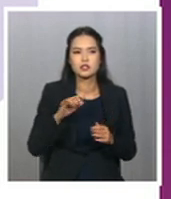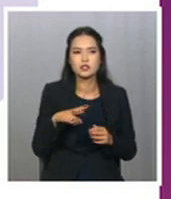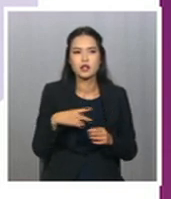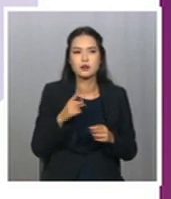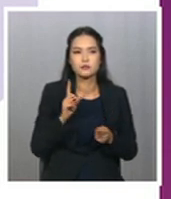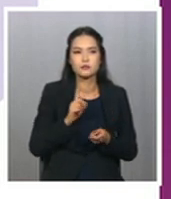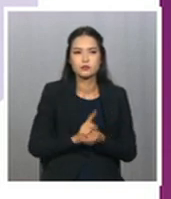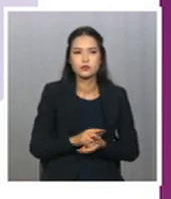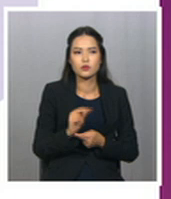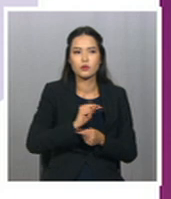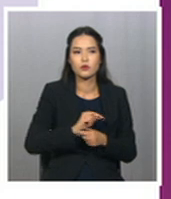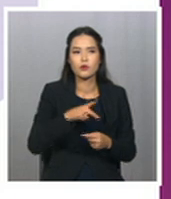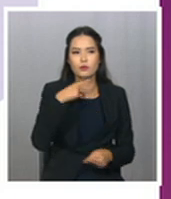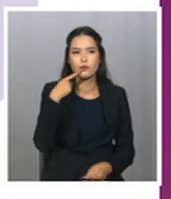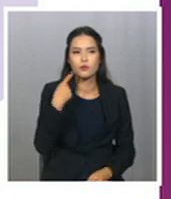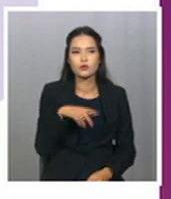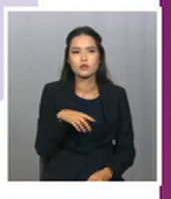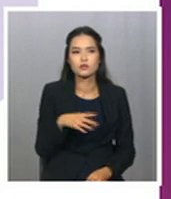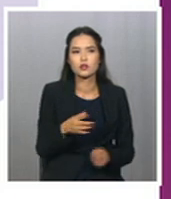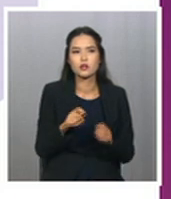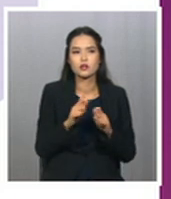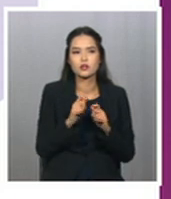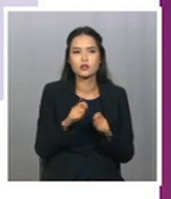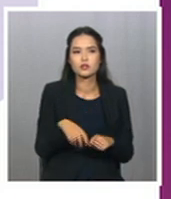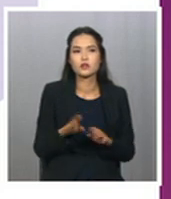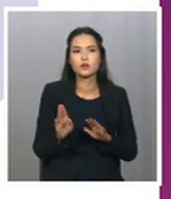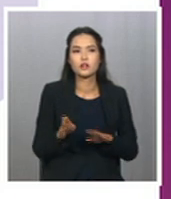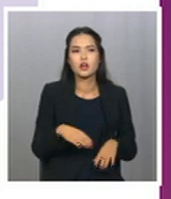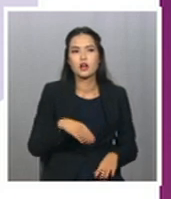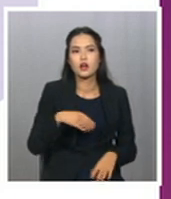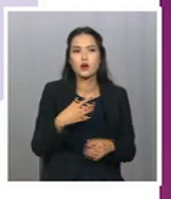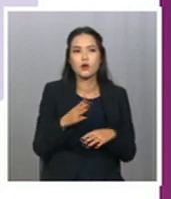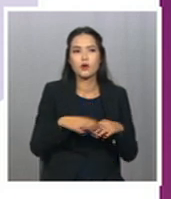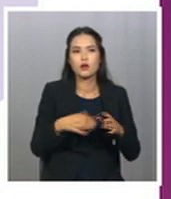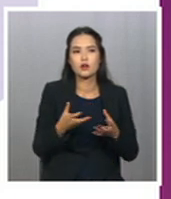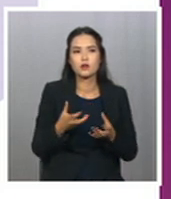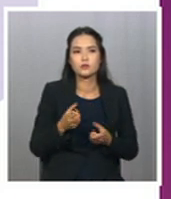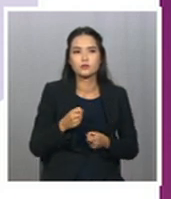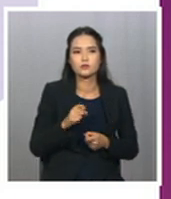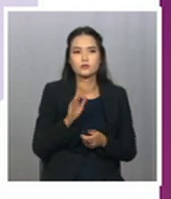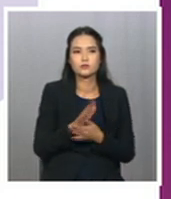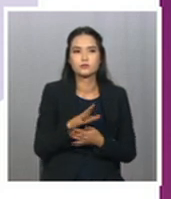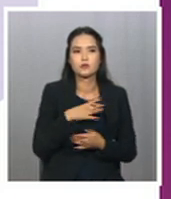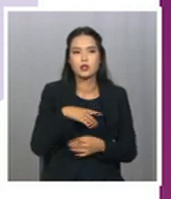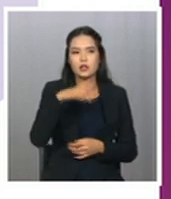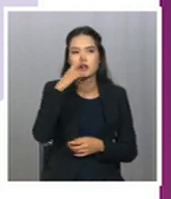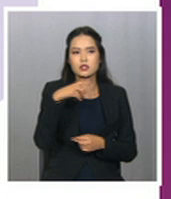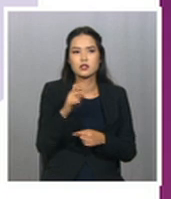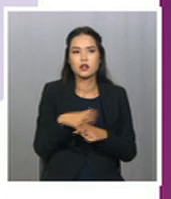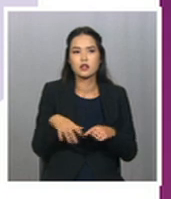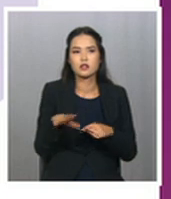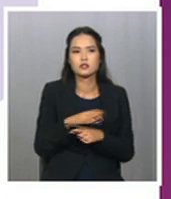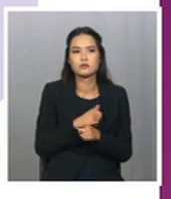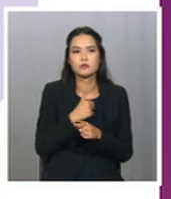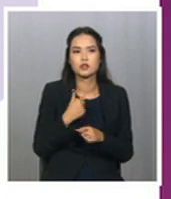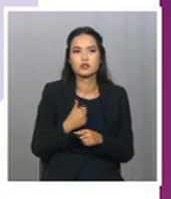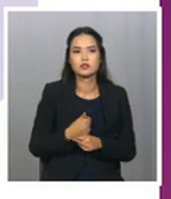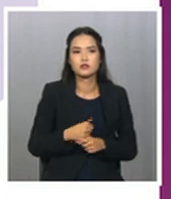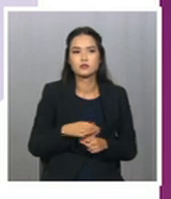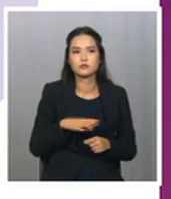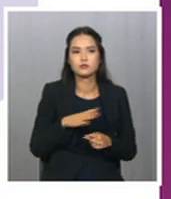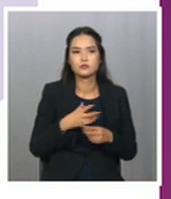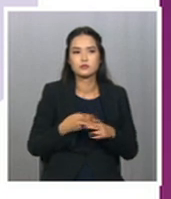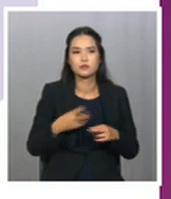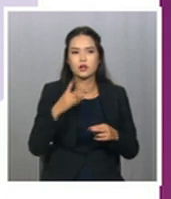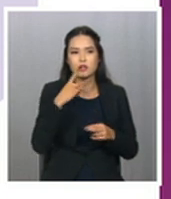оқытуды, орысша сауат ашуды, содан кейін қолға алу талабы қойылды. Қазақ халқының бастық болғысы келетіндер қазақ